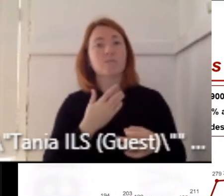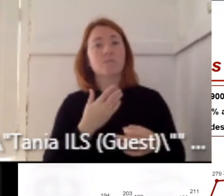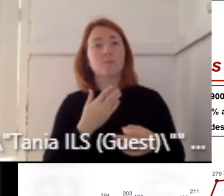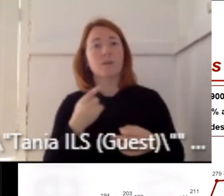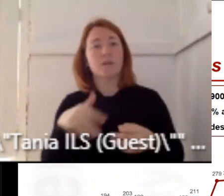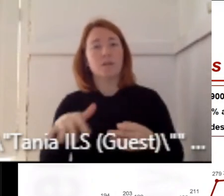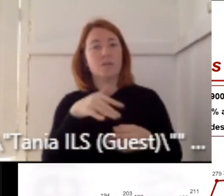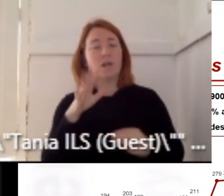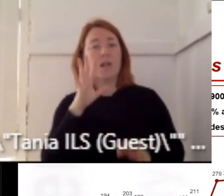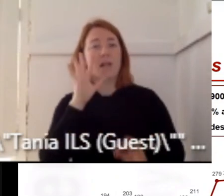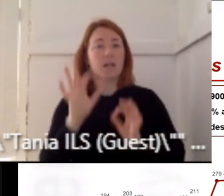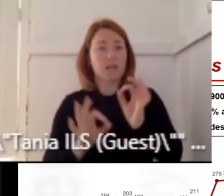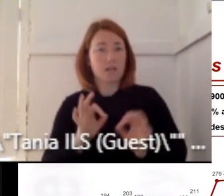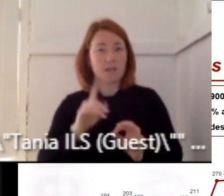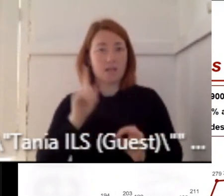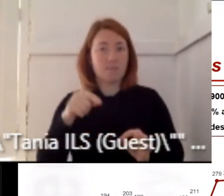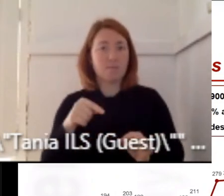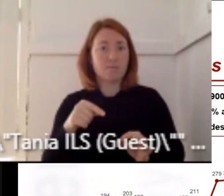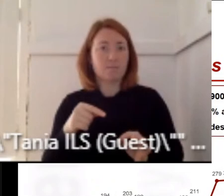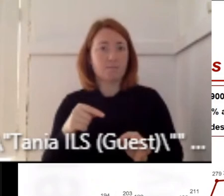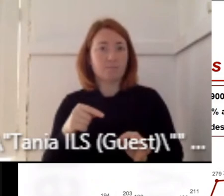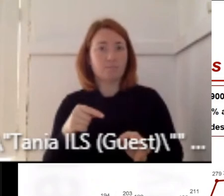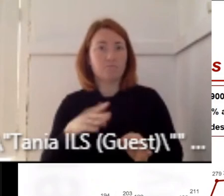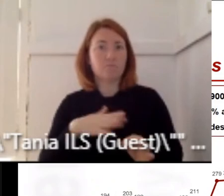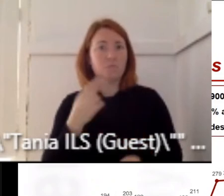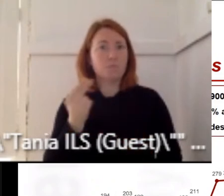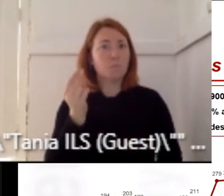risc i de perill, no? fins i tot doncs, de por